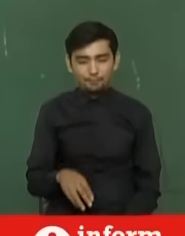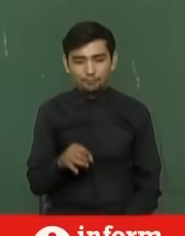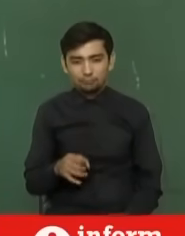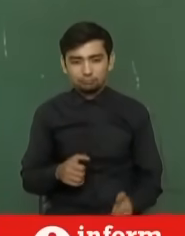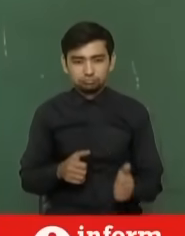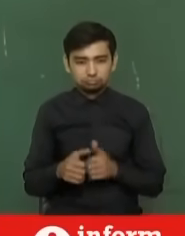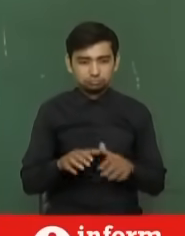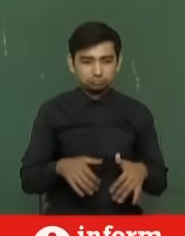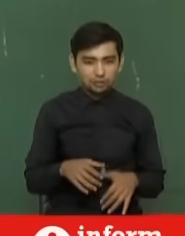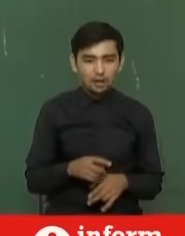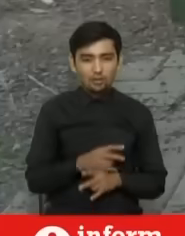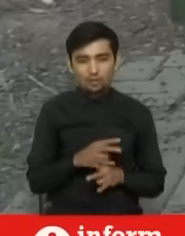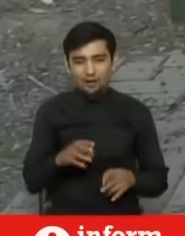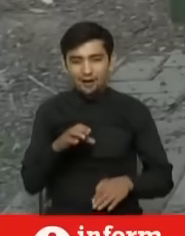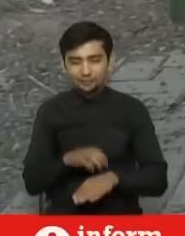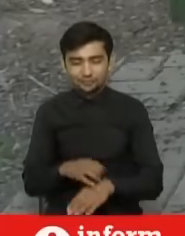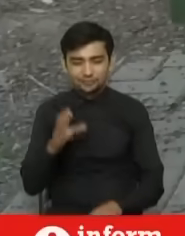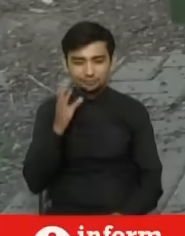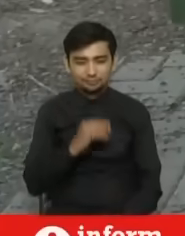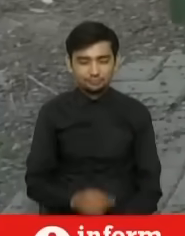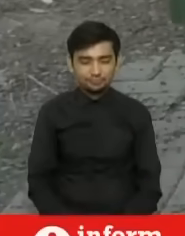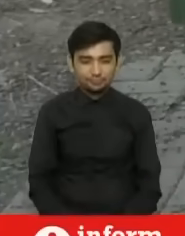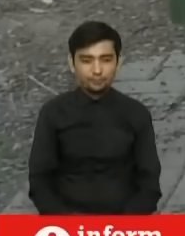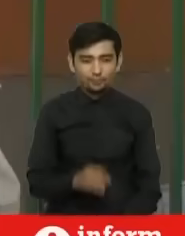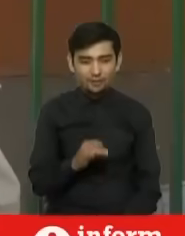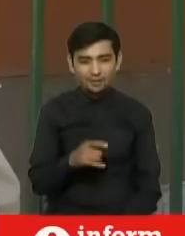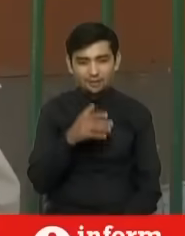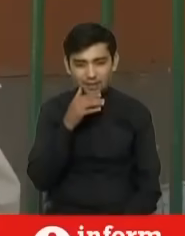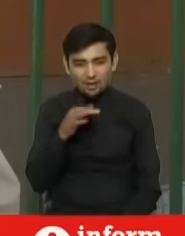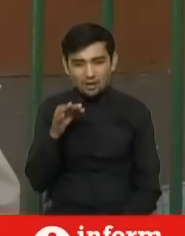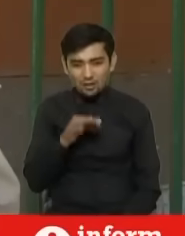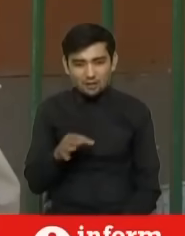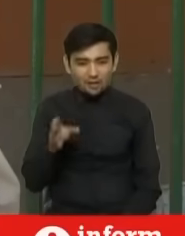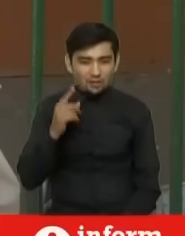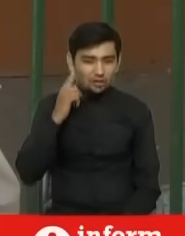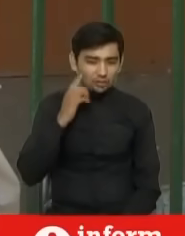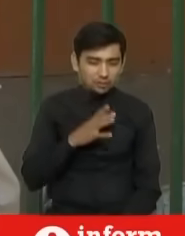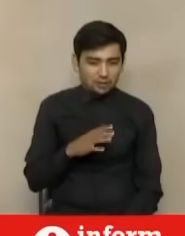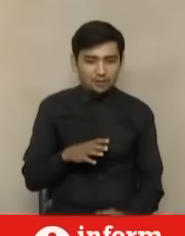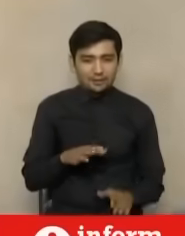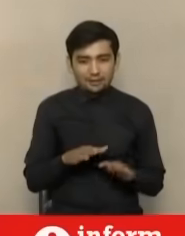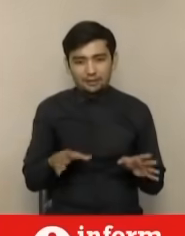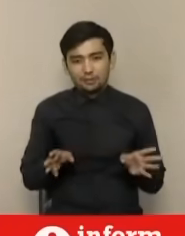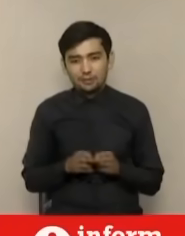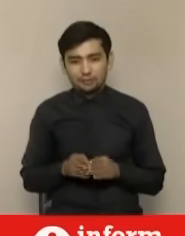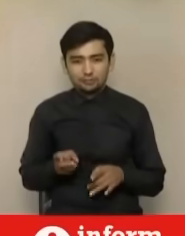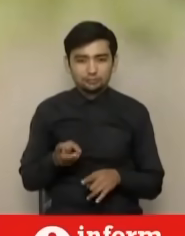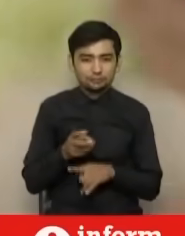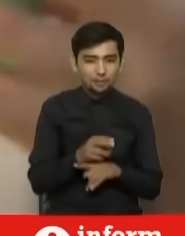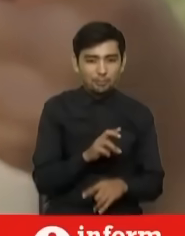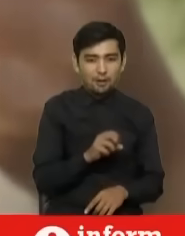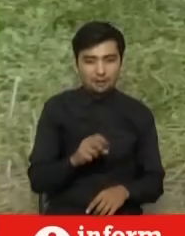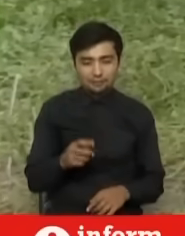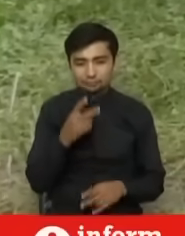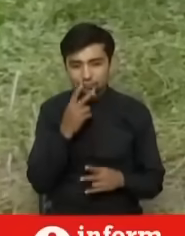Жетпейтін, алмайтын аңы жоқ. Қалар кезінде асыл тұқымды құмай барын естіп, базаға бала шағасын ертіп келетіндер көп дейді саятшы.